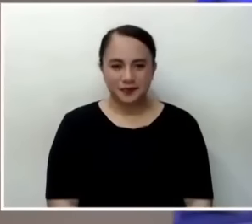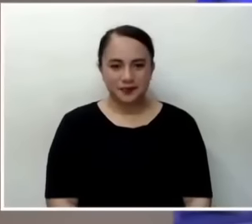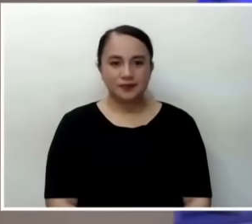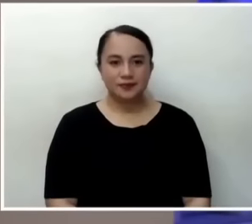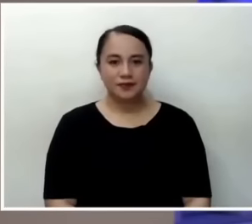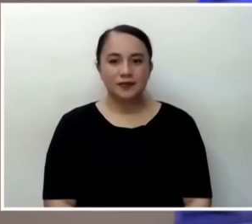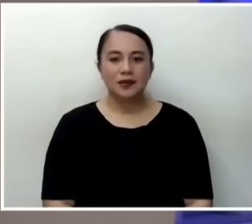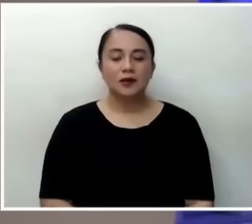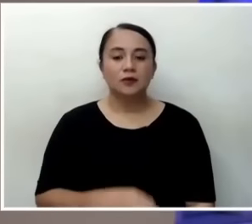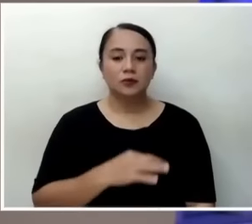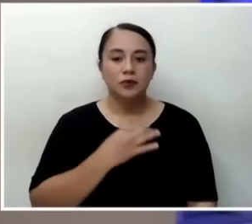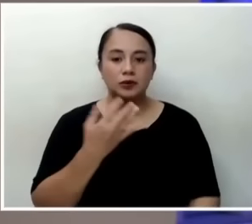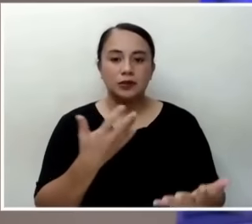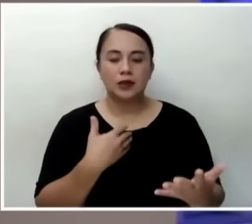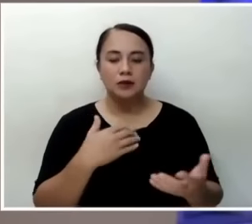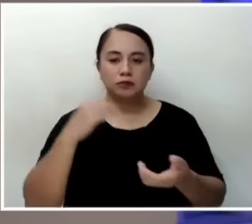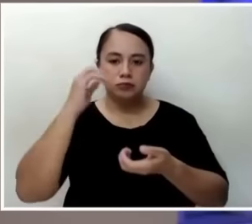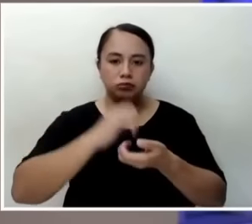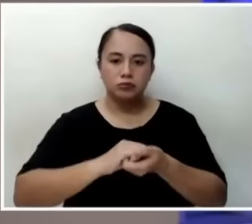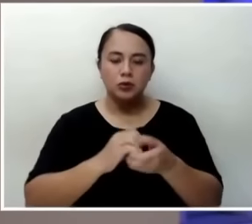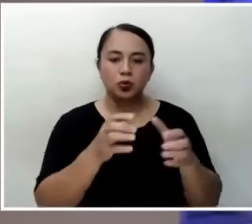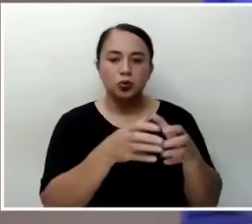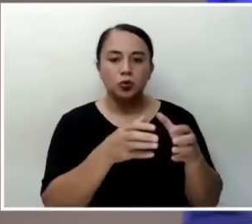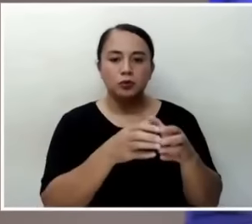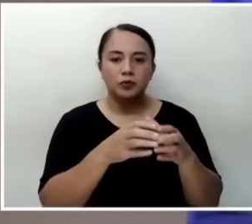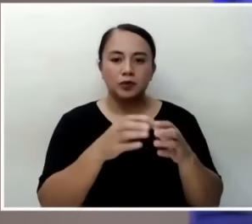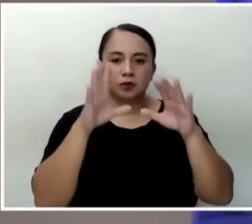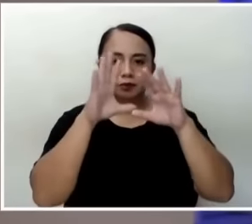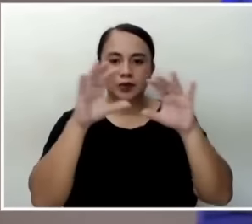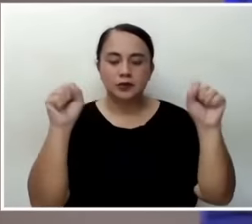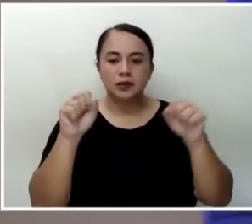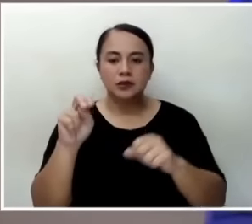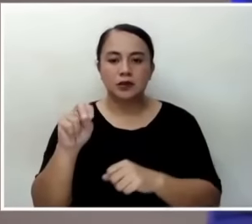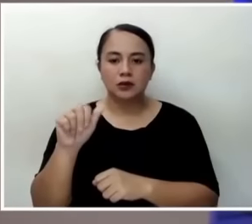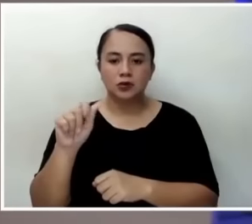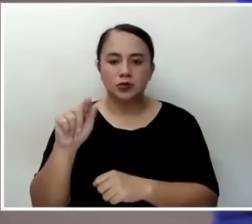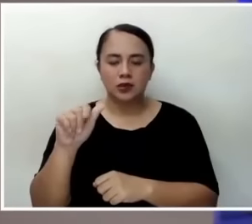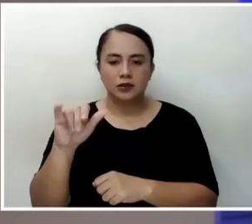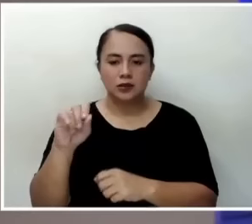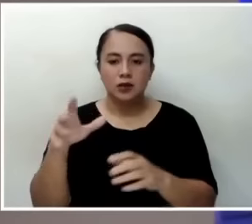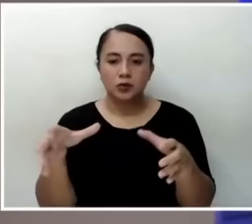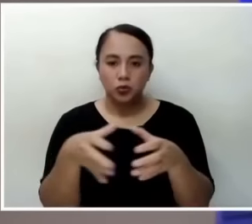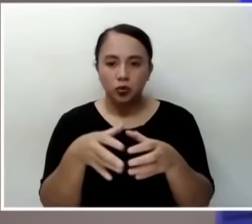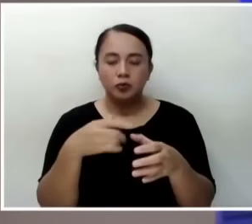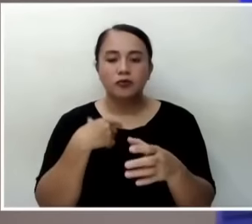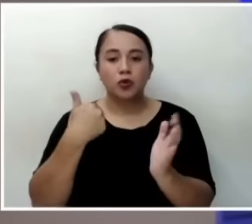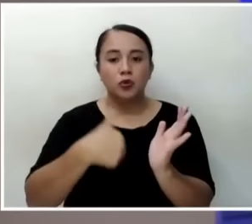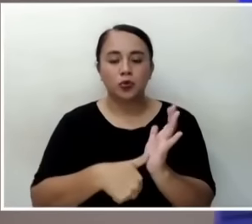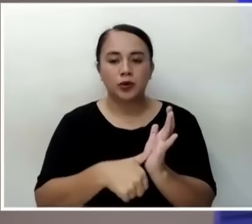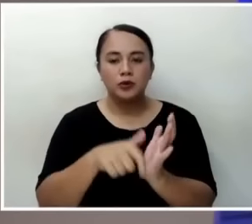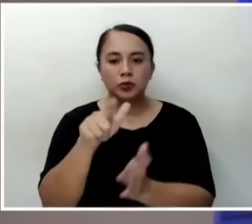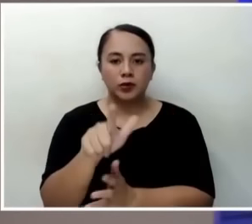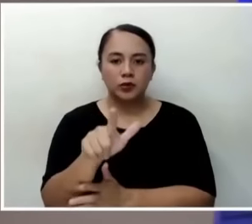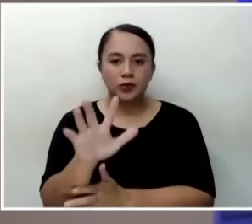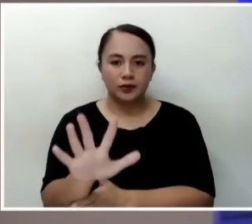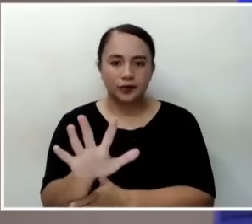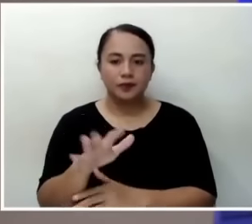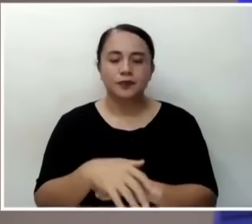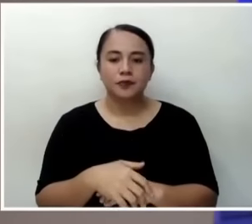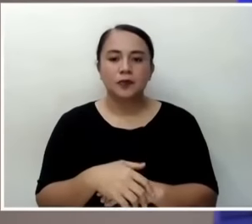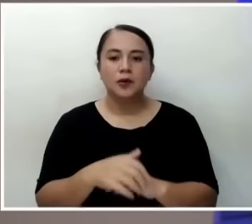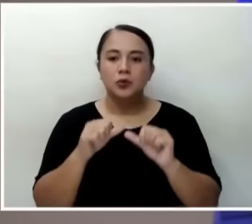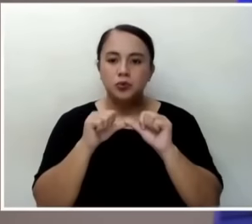Formal nang nakipag-alyansa sa partido ng Pangulo ang Nationalista Party para sa halalan 2025. Patuloy naman